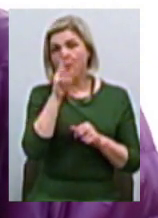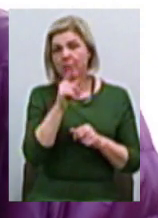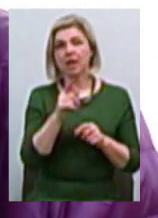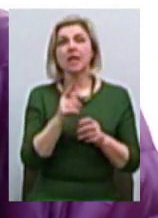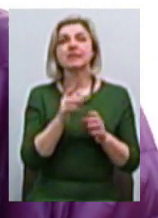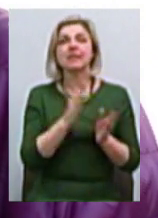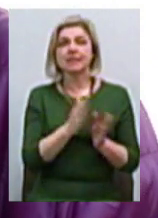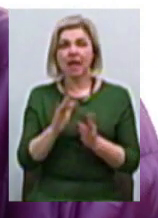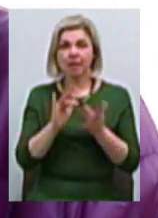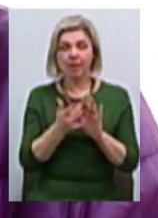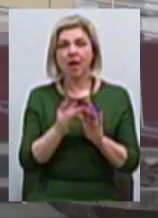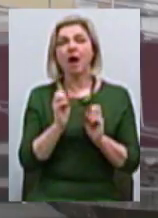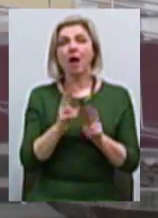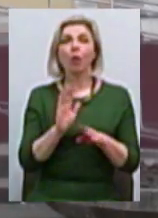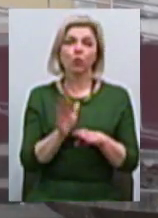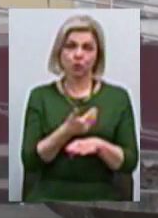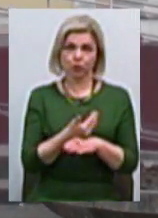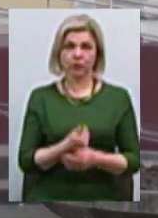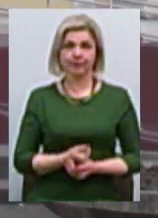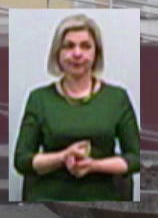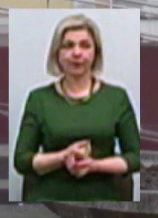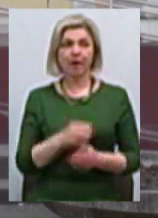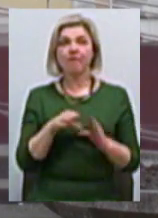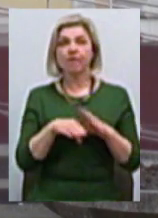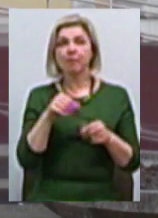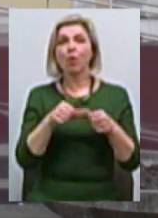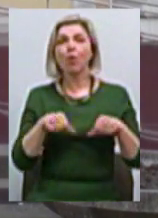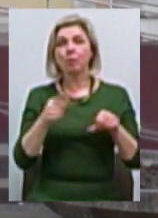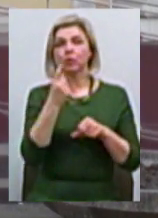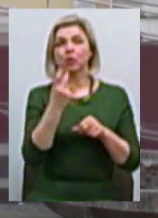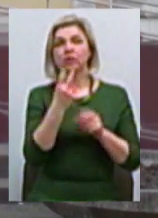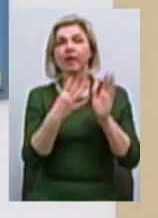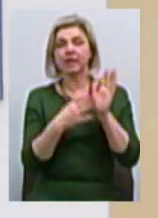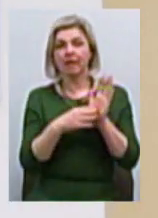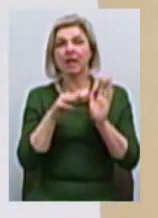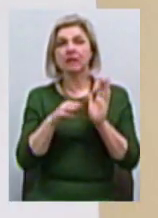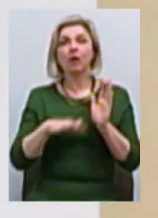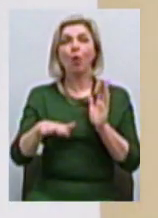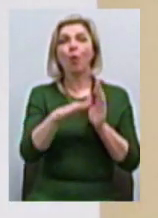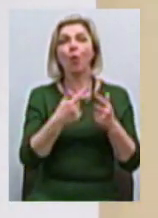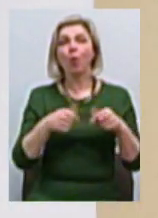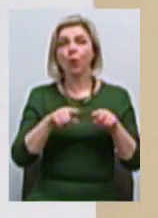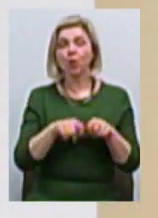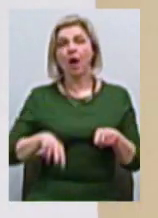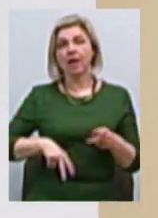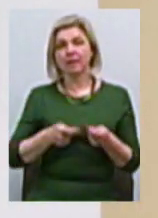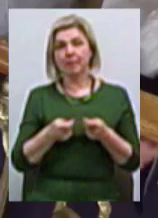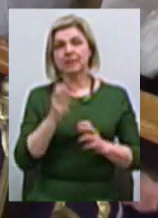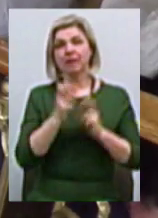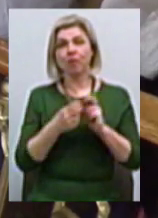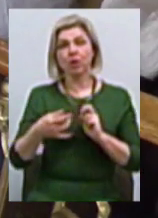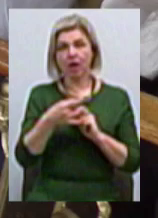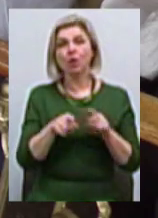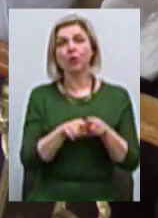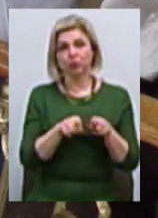система, яким чином їх усунути. У виборчій комісії 129-го територіального округу, що в адміністрації Заводського району,